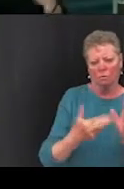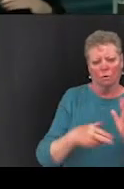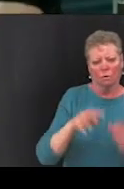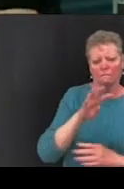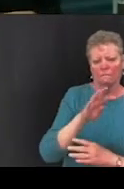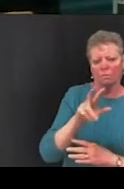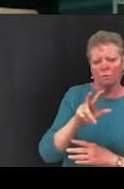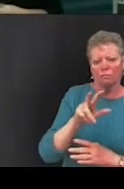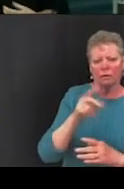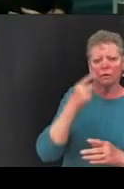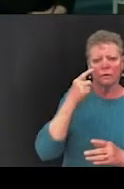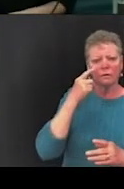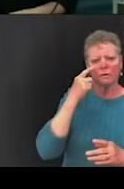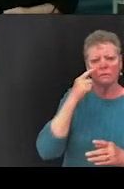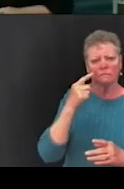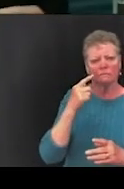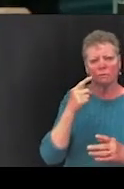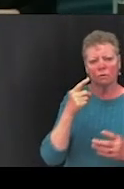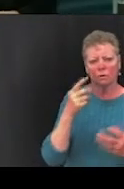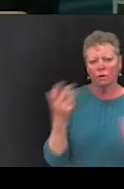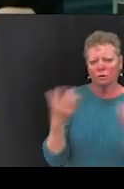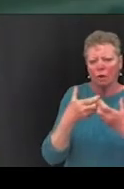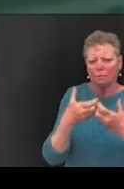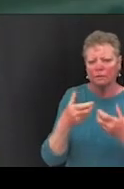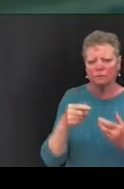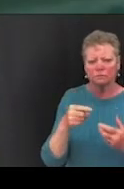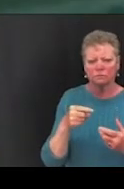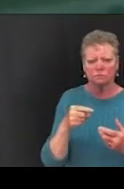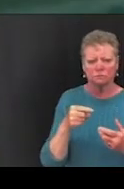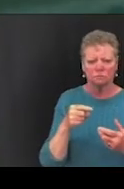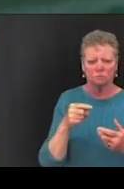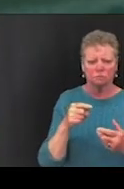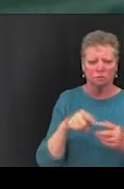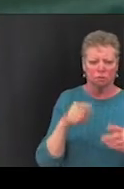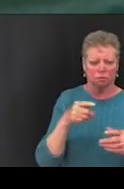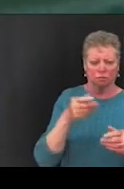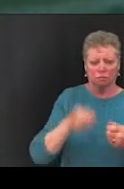阻撓交叉盤問的機會，而令他們對研訊失去信心。